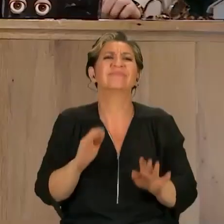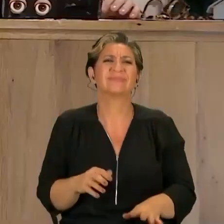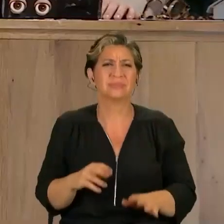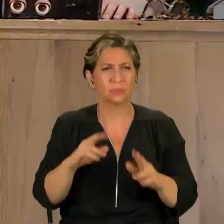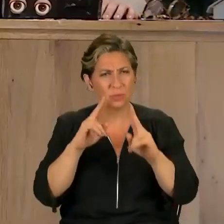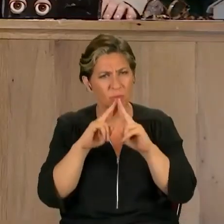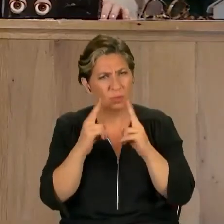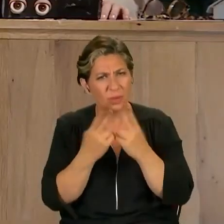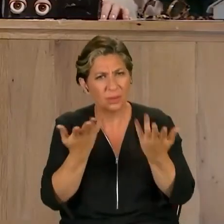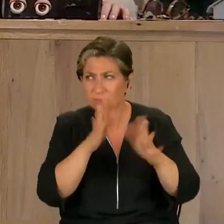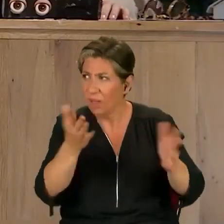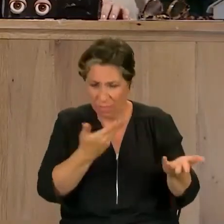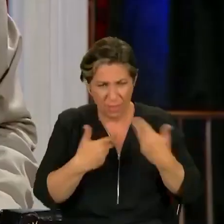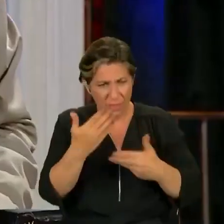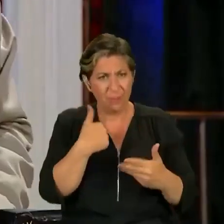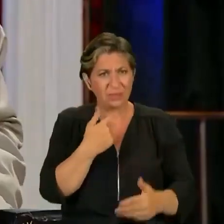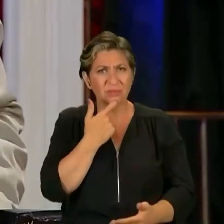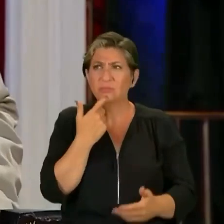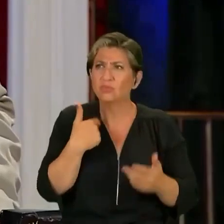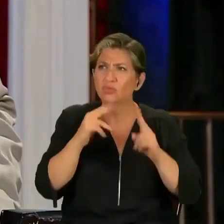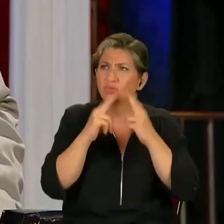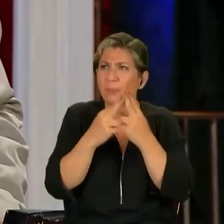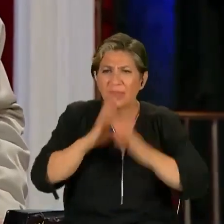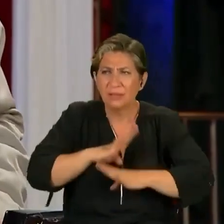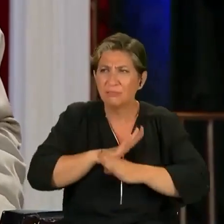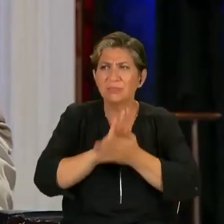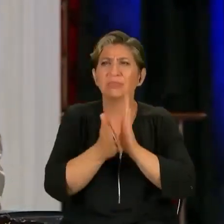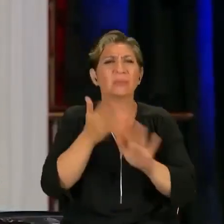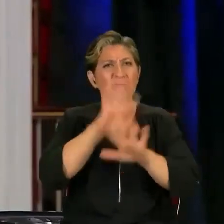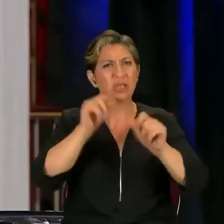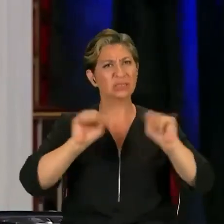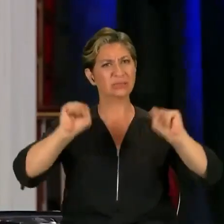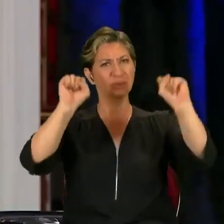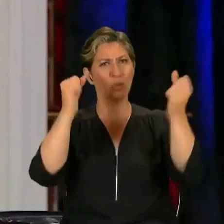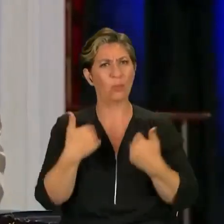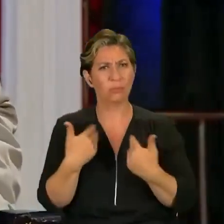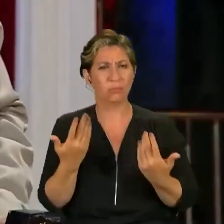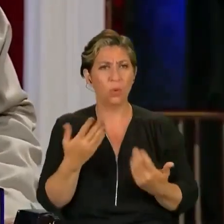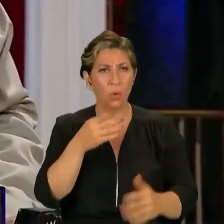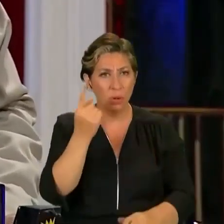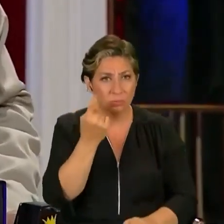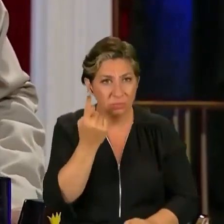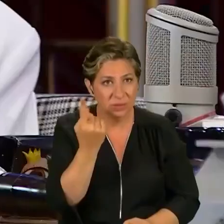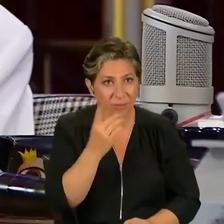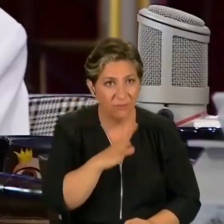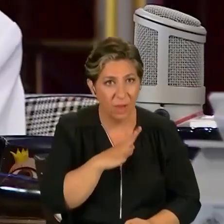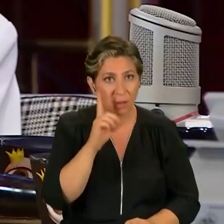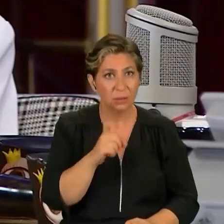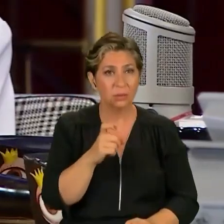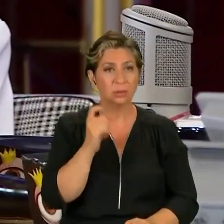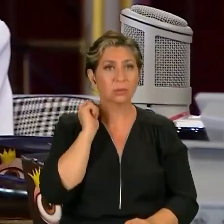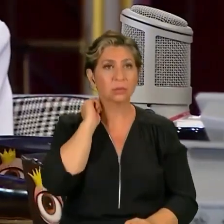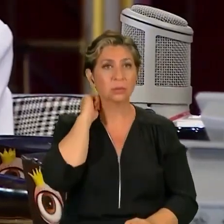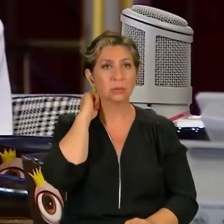Nasıl dünyayla de? Bana da anlat ya ben kaç yaşındaymış dünyayla derdim bitmedi. Her alta sinirleniyorum ya ben. Öyle bitti. Bir şey söyleyeceğim. Tekamül